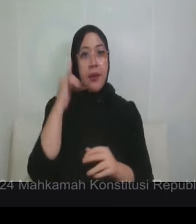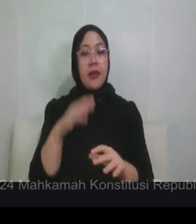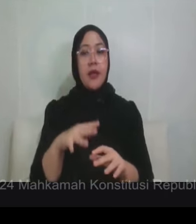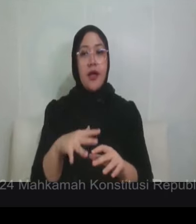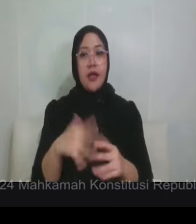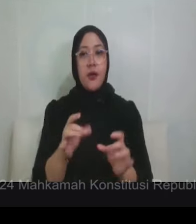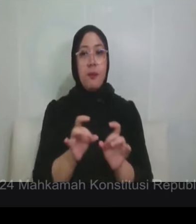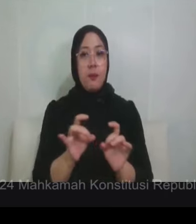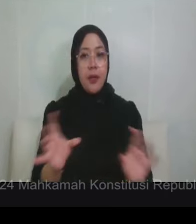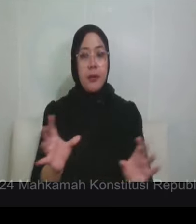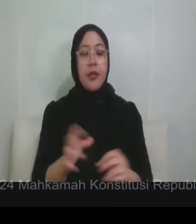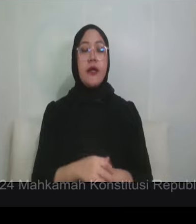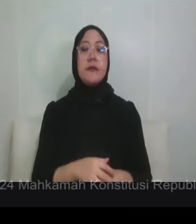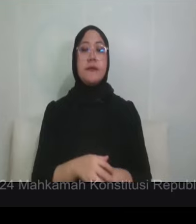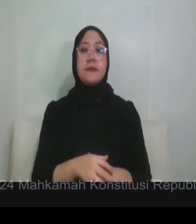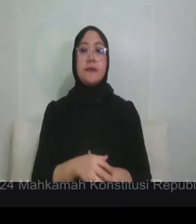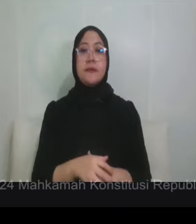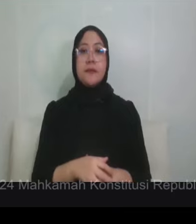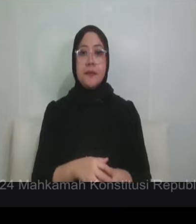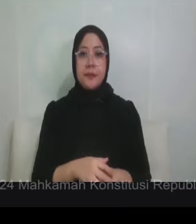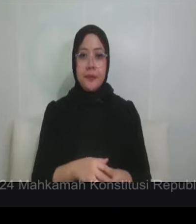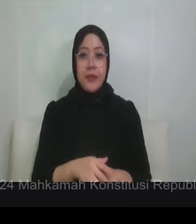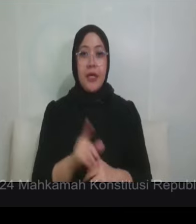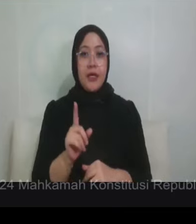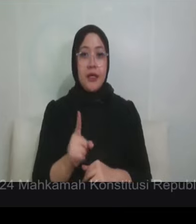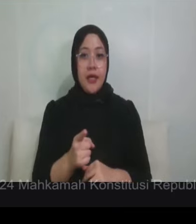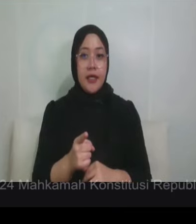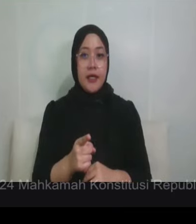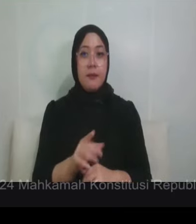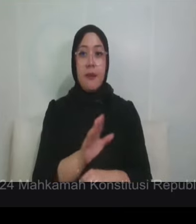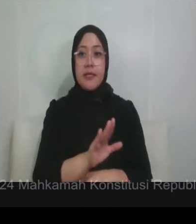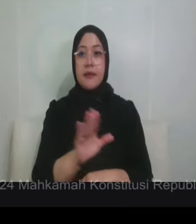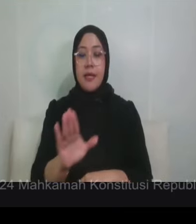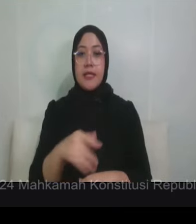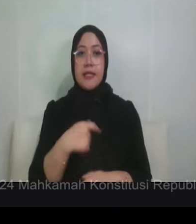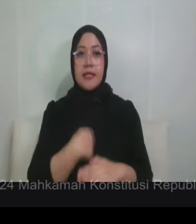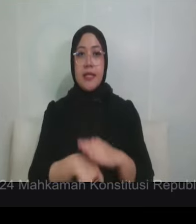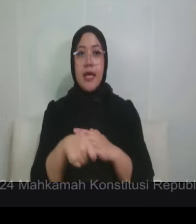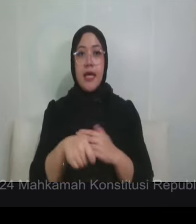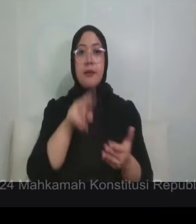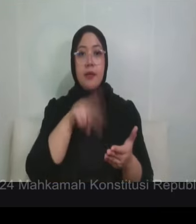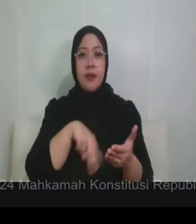atau opinion dari masing-masing hakim dianggap